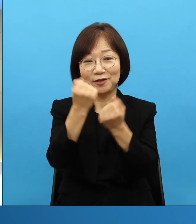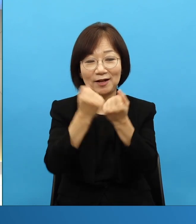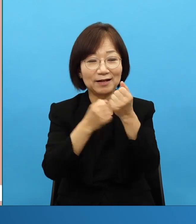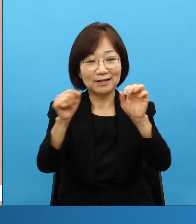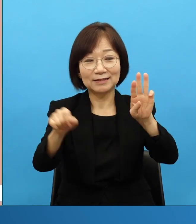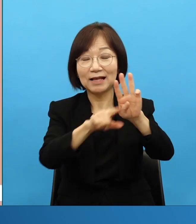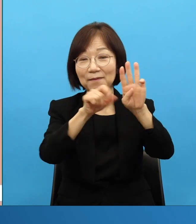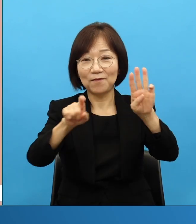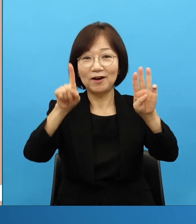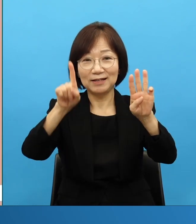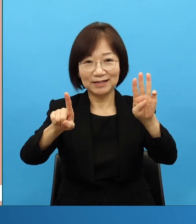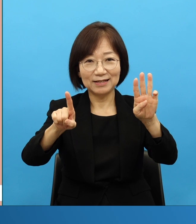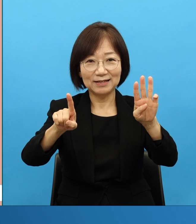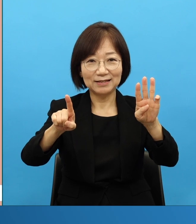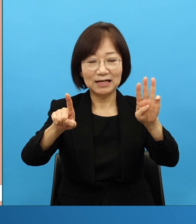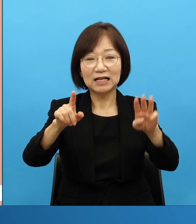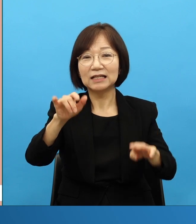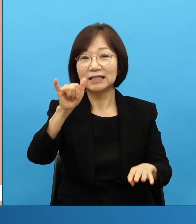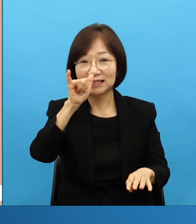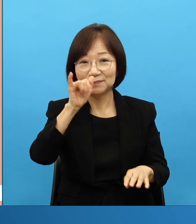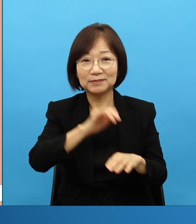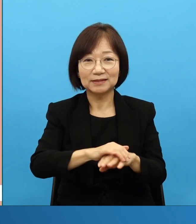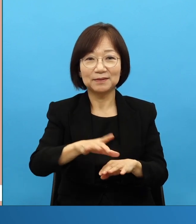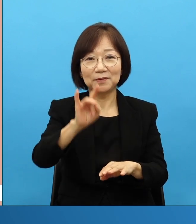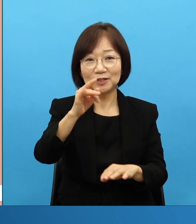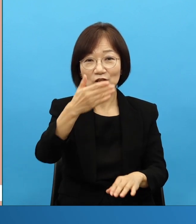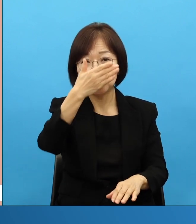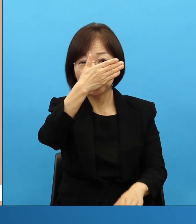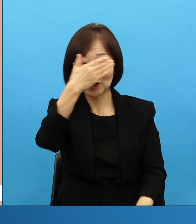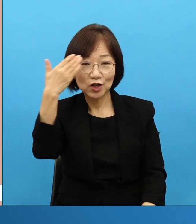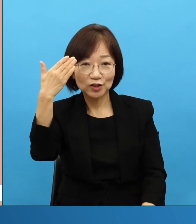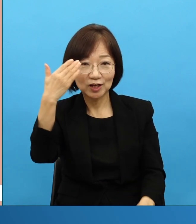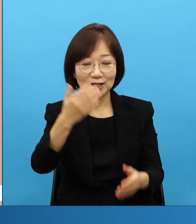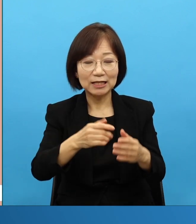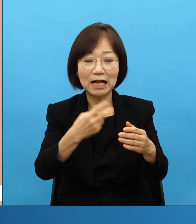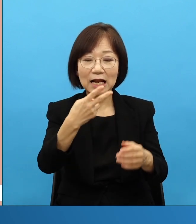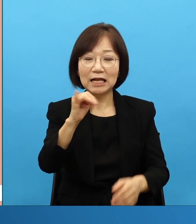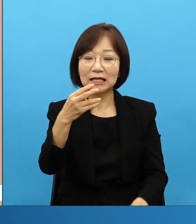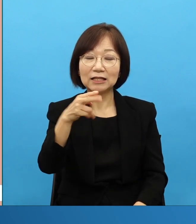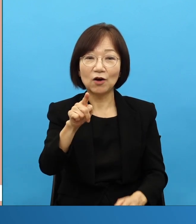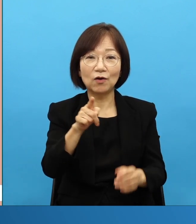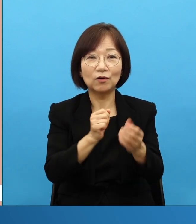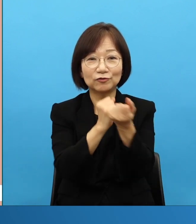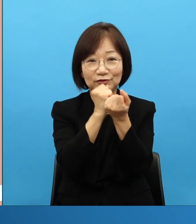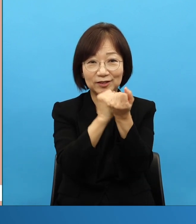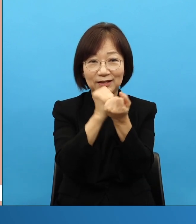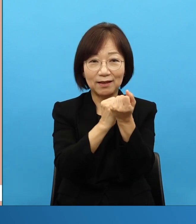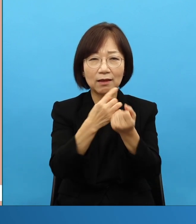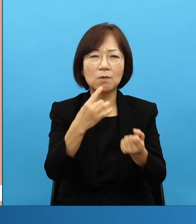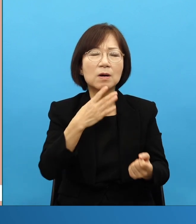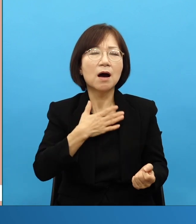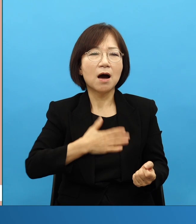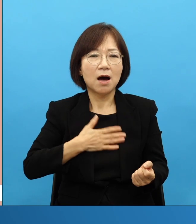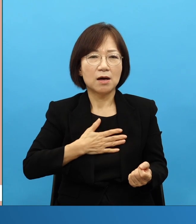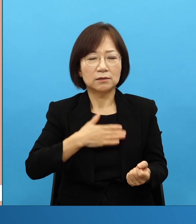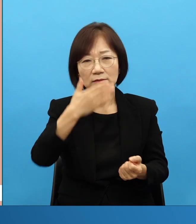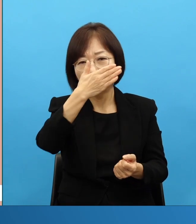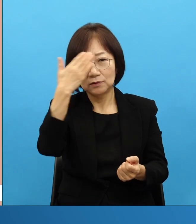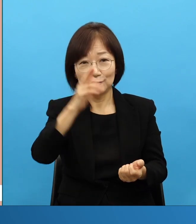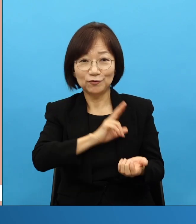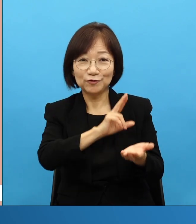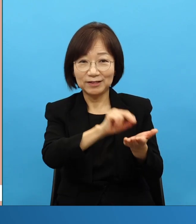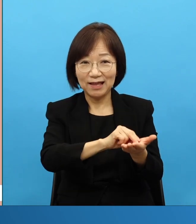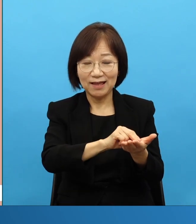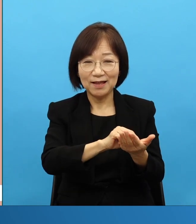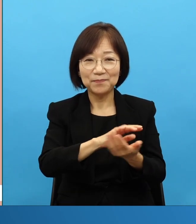열립니다. 먼저 청년 리더 수련회가 오직을 아는 청년이란 주제로 열리며 오는 3월 1일 오전